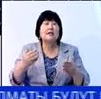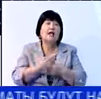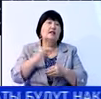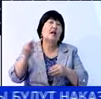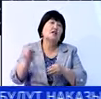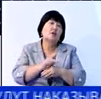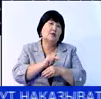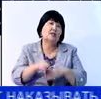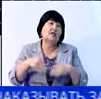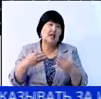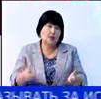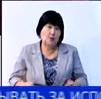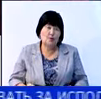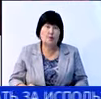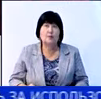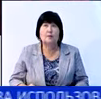модернизацию.